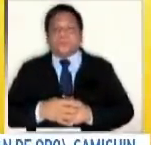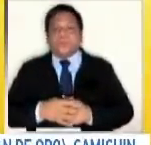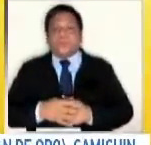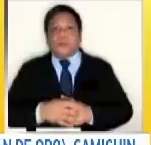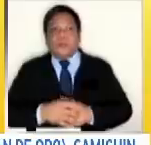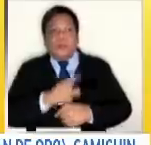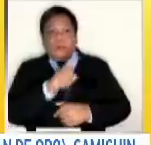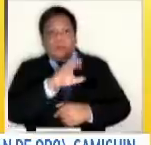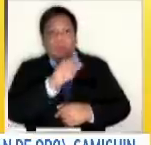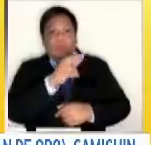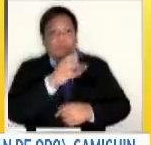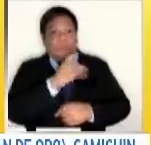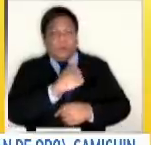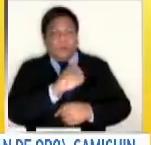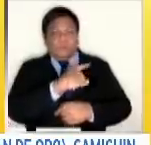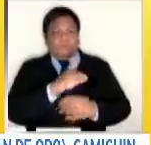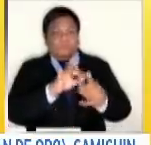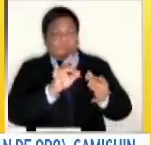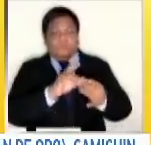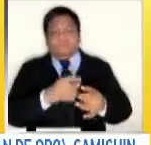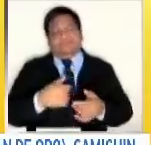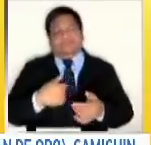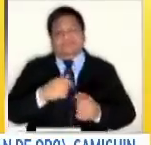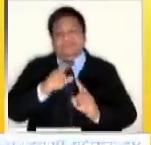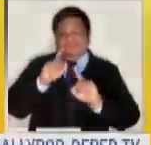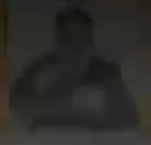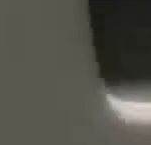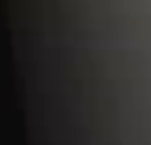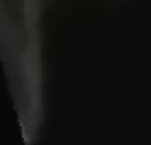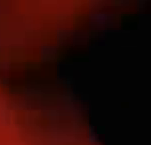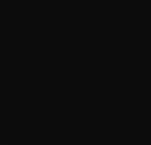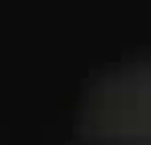not worth a reply.